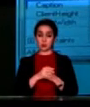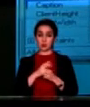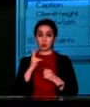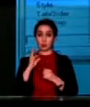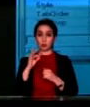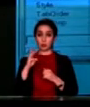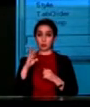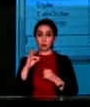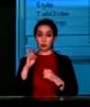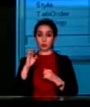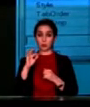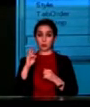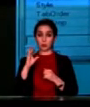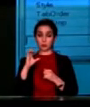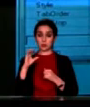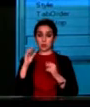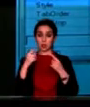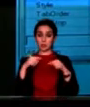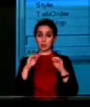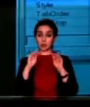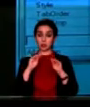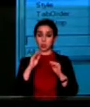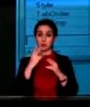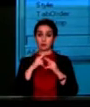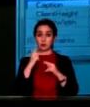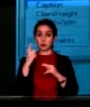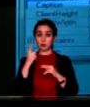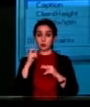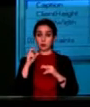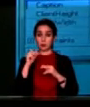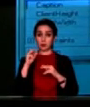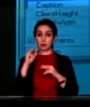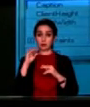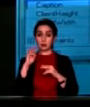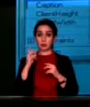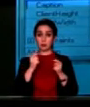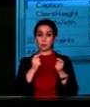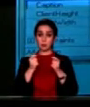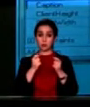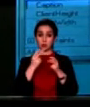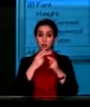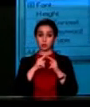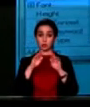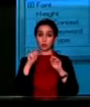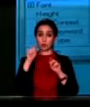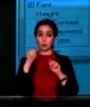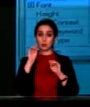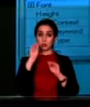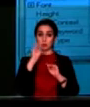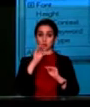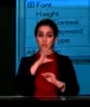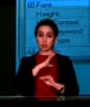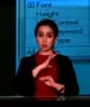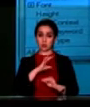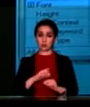combo box obyektini joylashtirdik. Va bitta button, ya'ni boshqaruv tugmasini joylashtirdik.